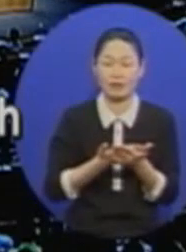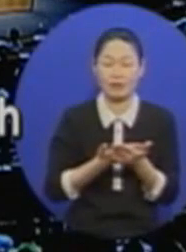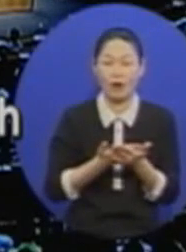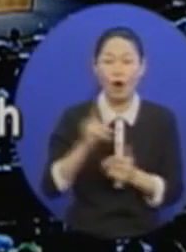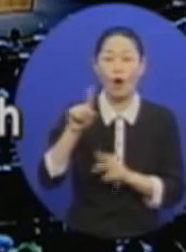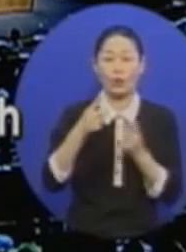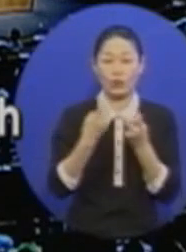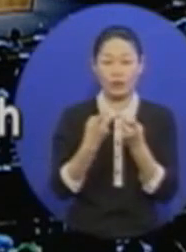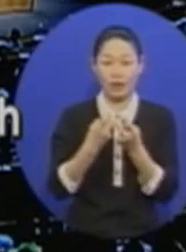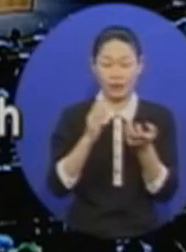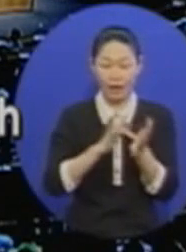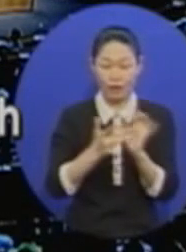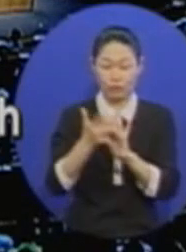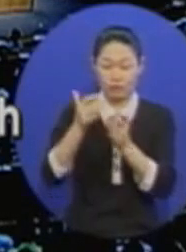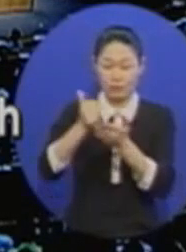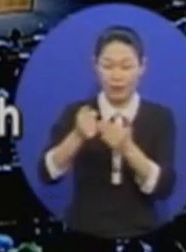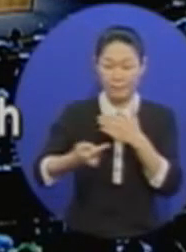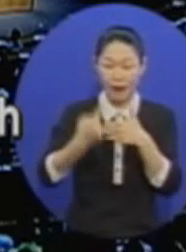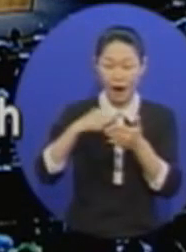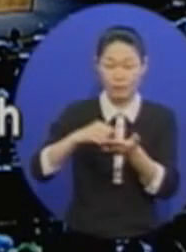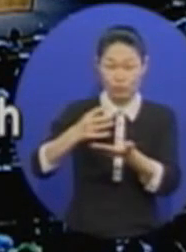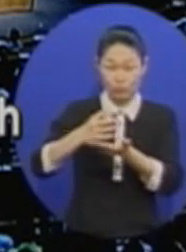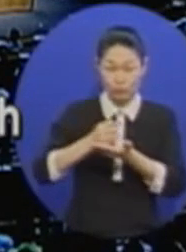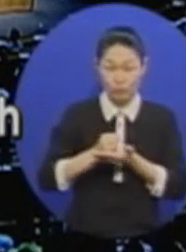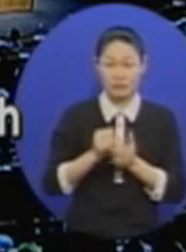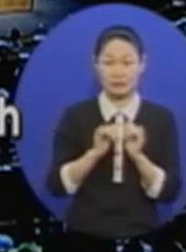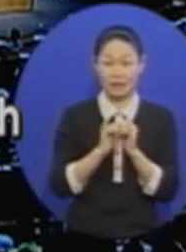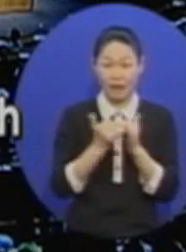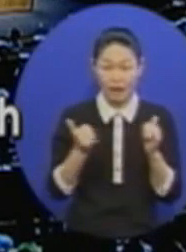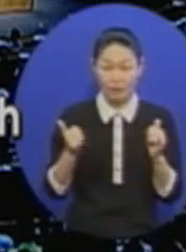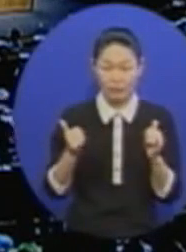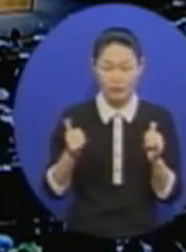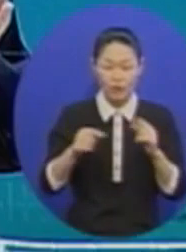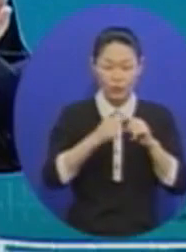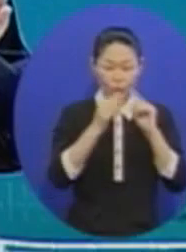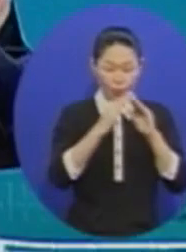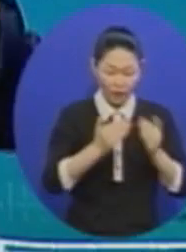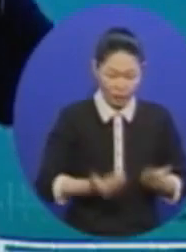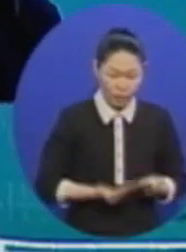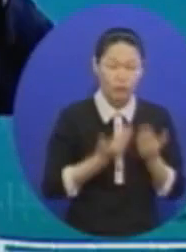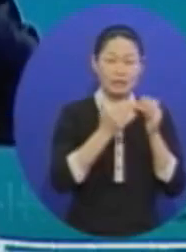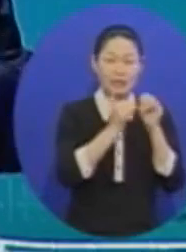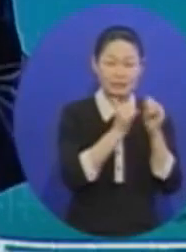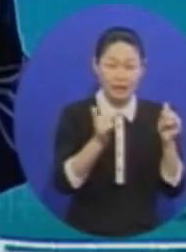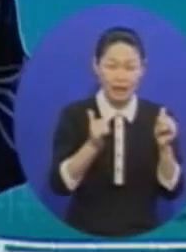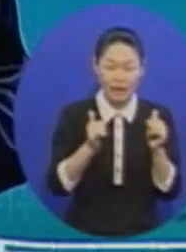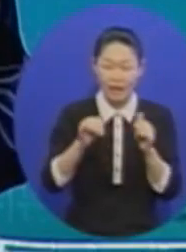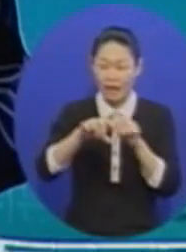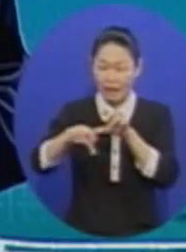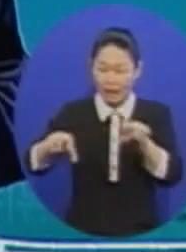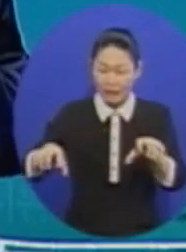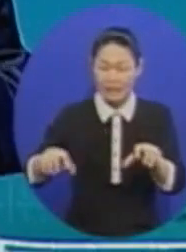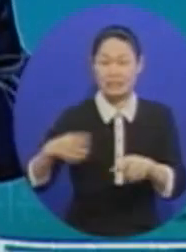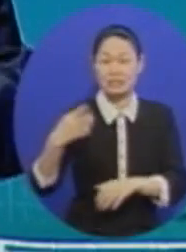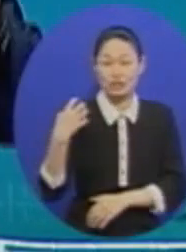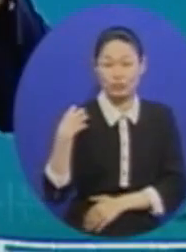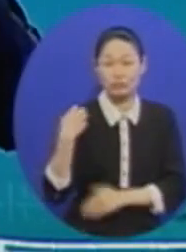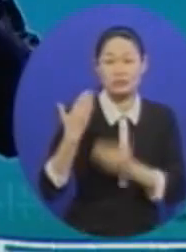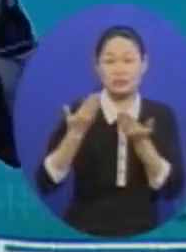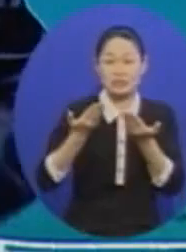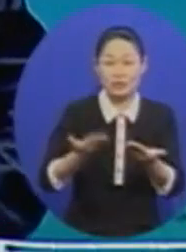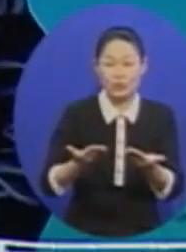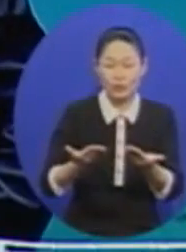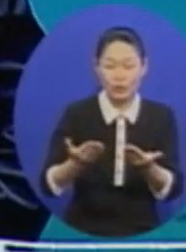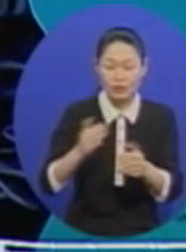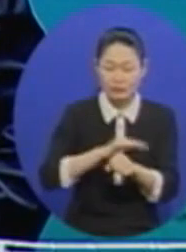어떻게 하면 예수님의 마음을 품고 있는 이들을 교회 봉사자로 더 교회 각 집 부분을 다 드리고 세워